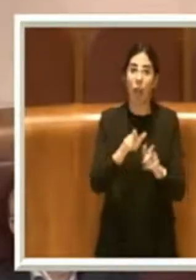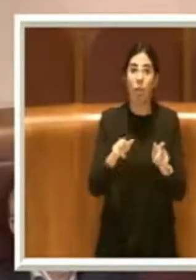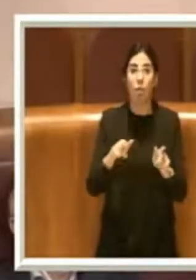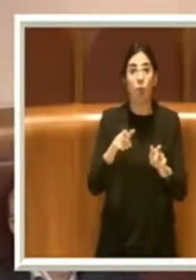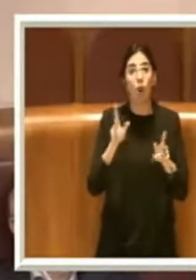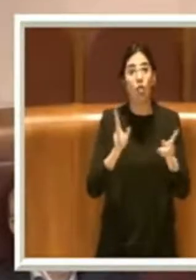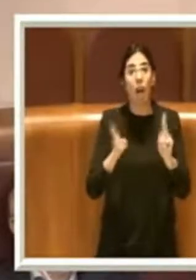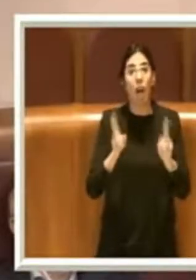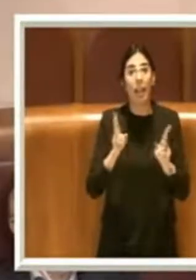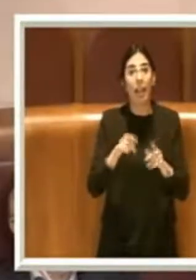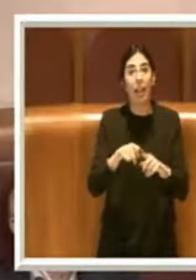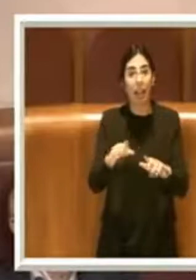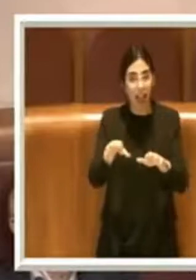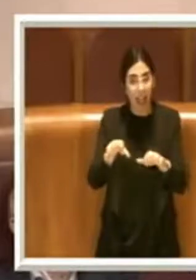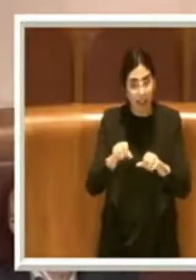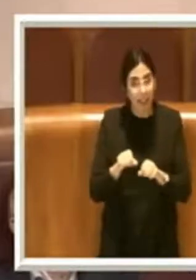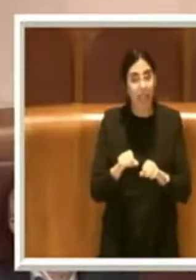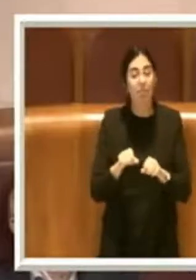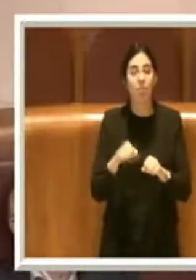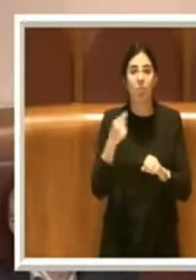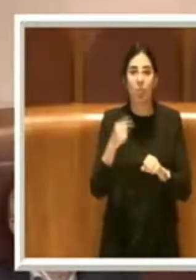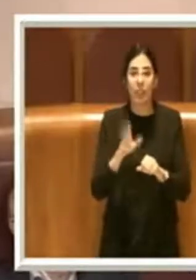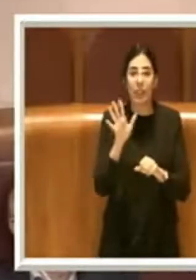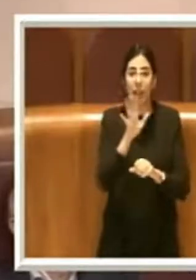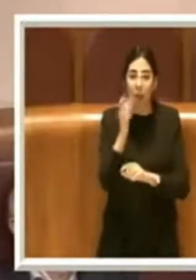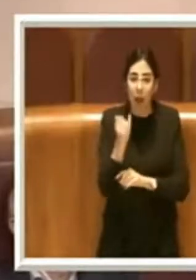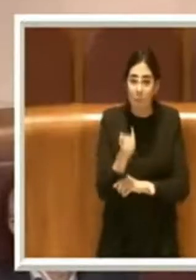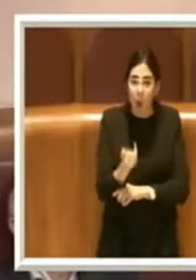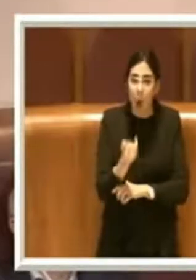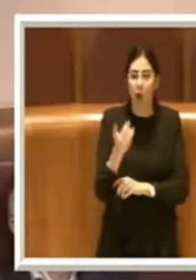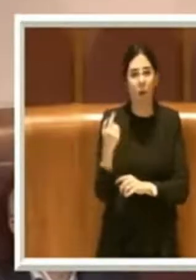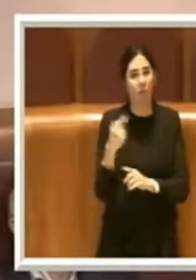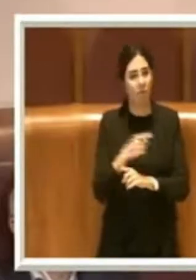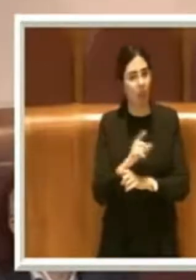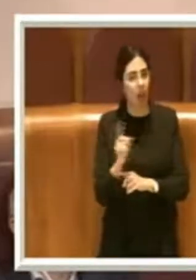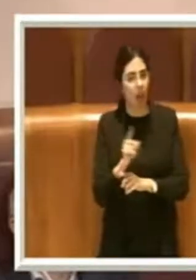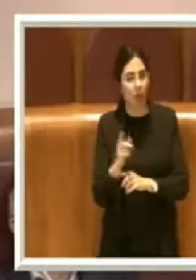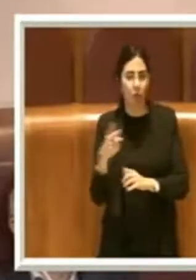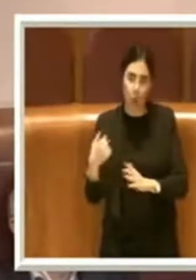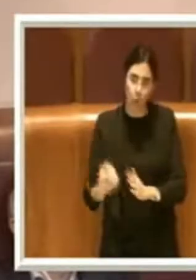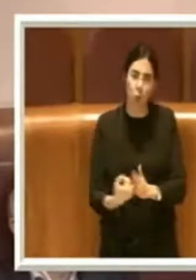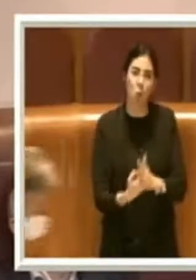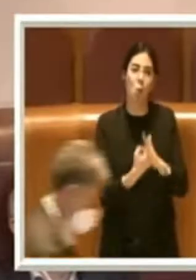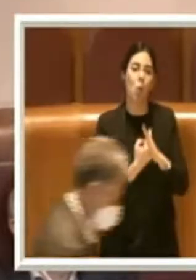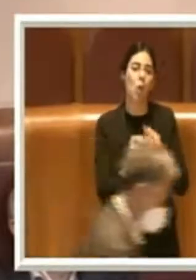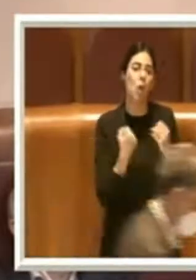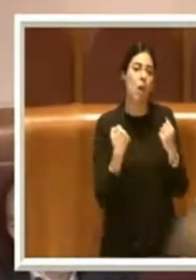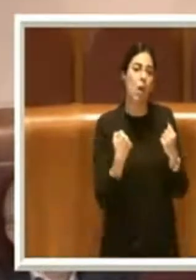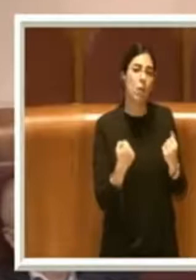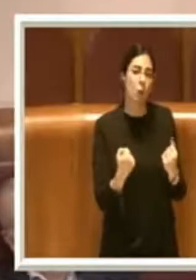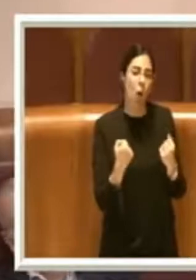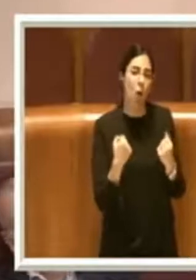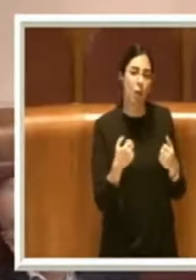una goccia nell'oceano, ma ciò non è stato, perché ha dato un'iniezione ovviamente di linfa